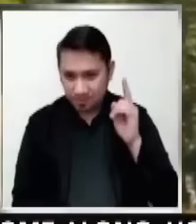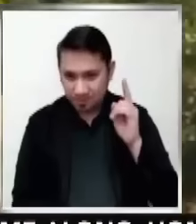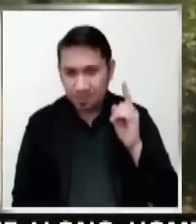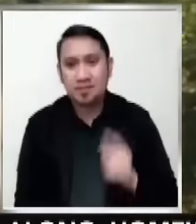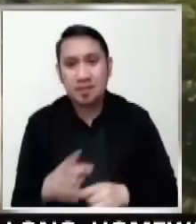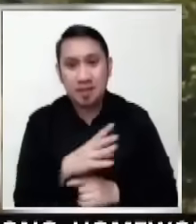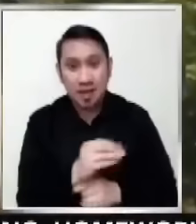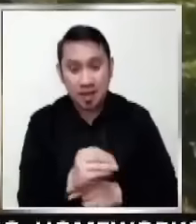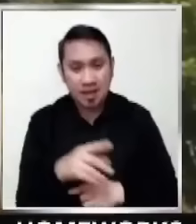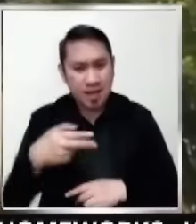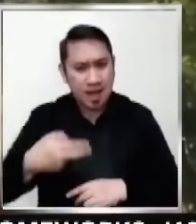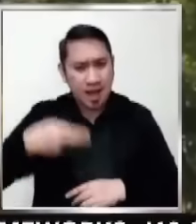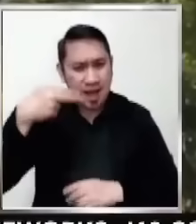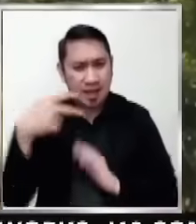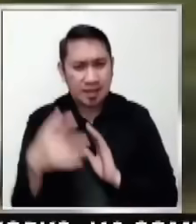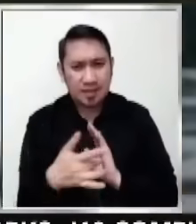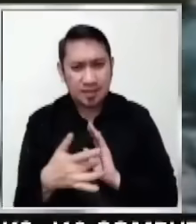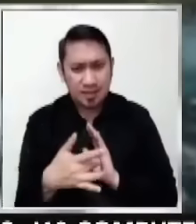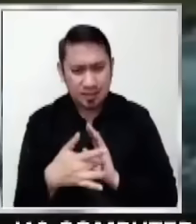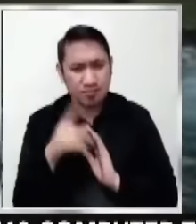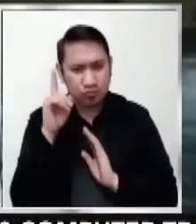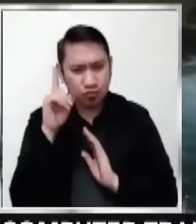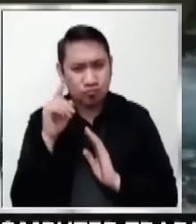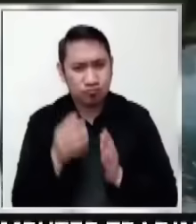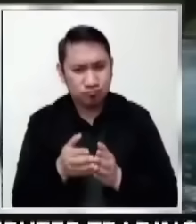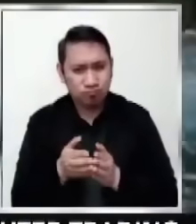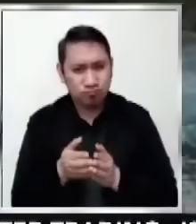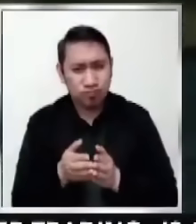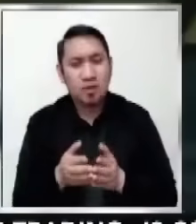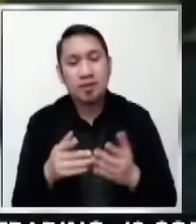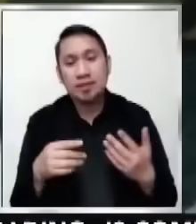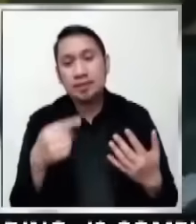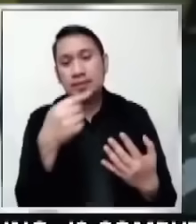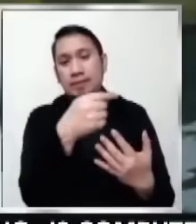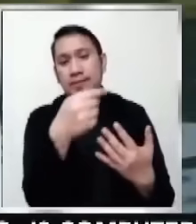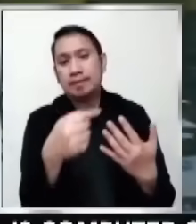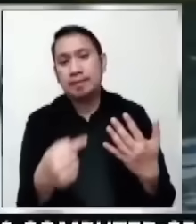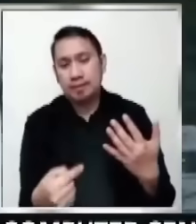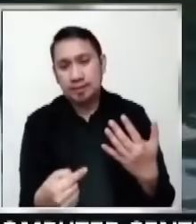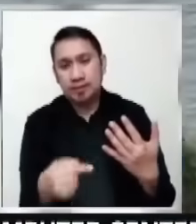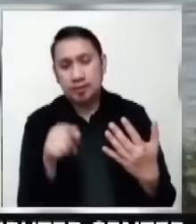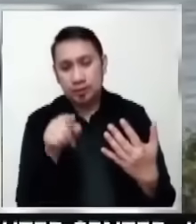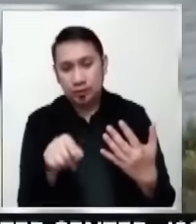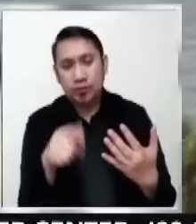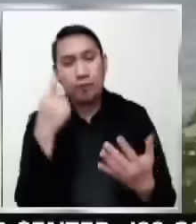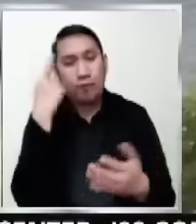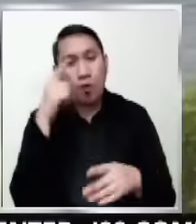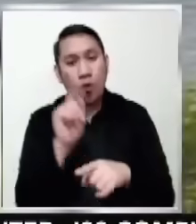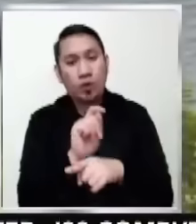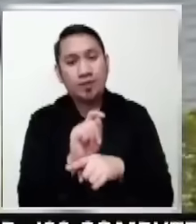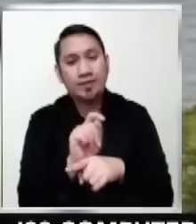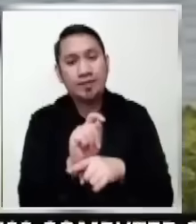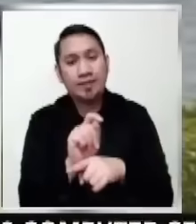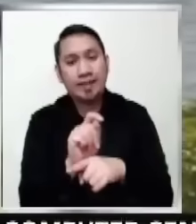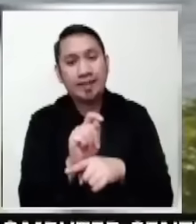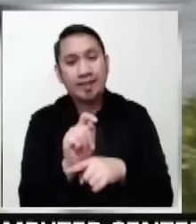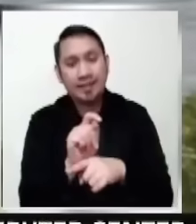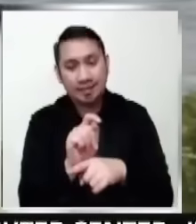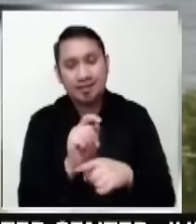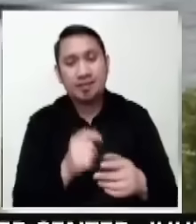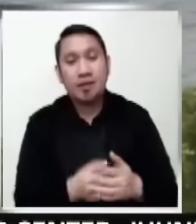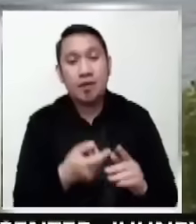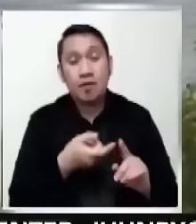high-tech na amphibious assault vehicle, ilan lamang sa mga asset na bibida sa kamandag o kaagapay ng mga mandirigma mula sa